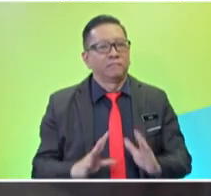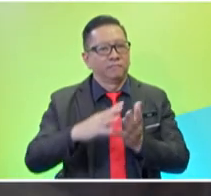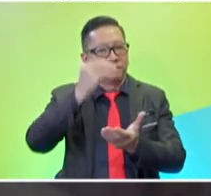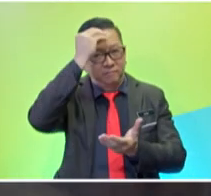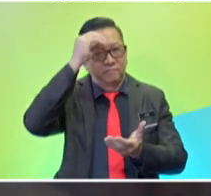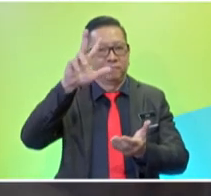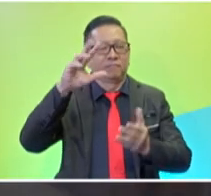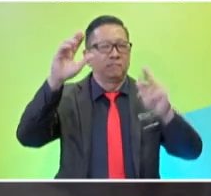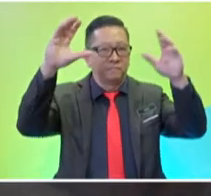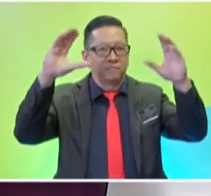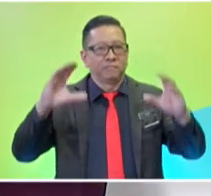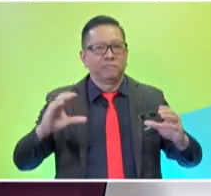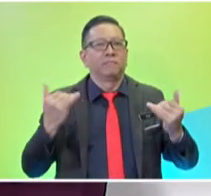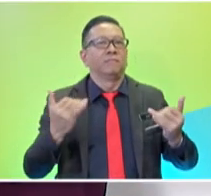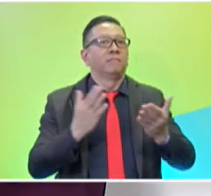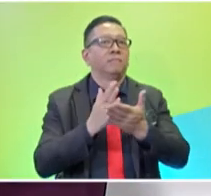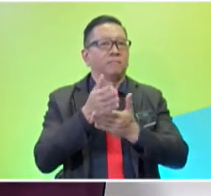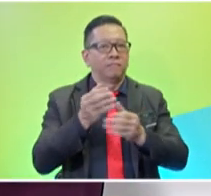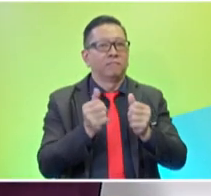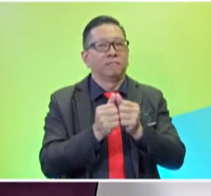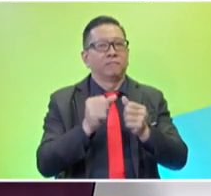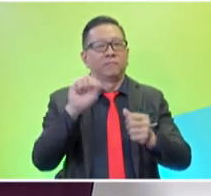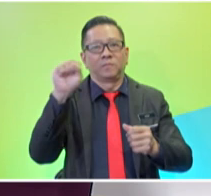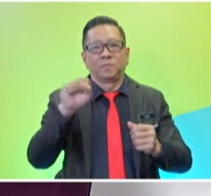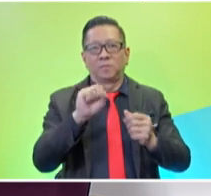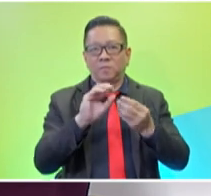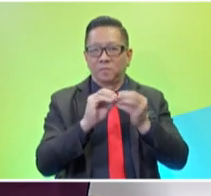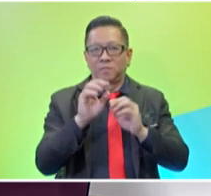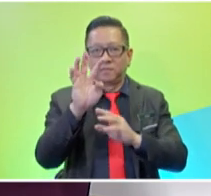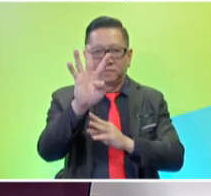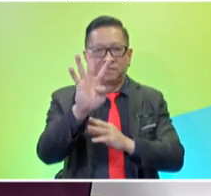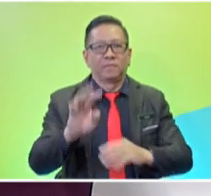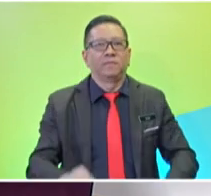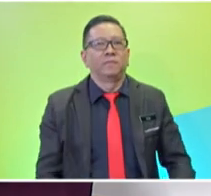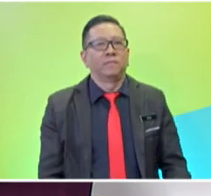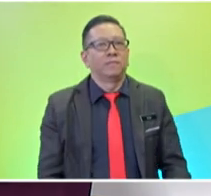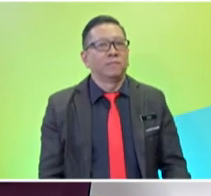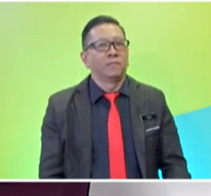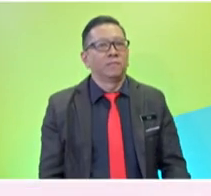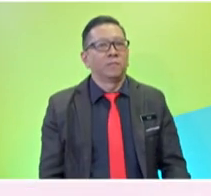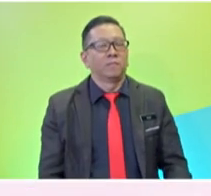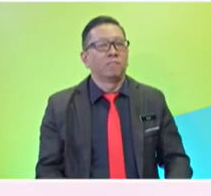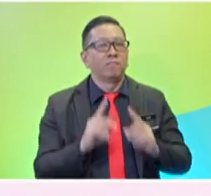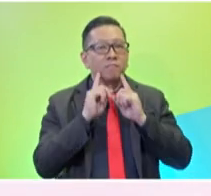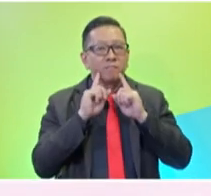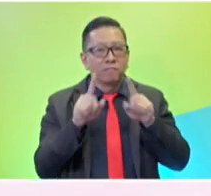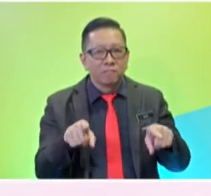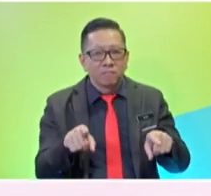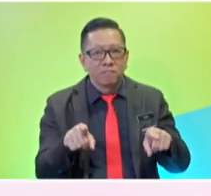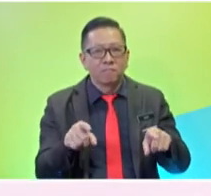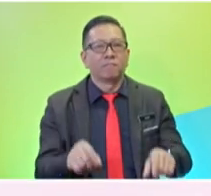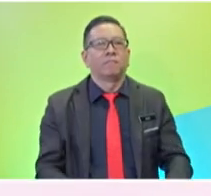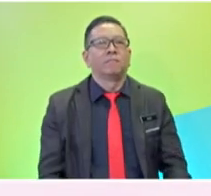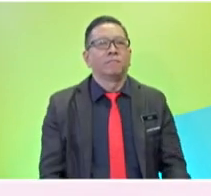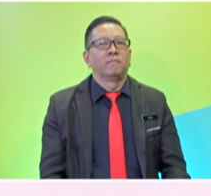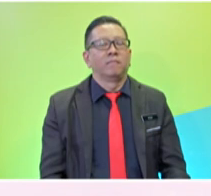Jadi kita akan teruskan kepada soalnya seterusnya Selesaikan masalah berikut bila ada